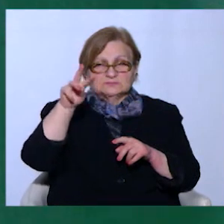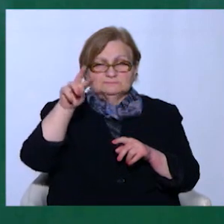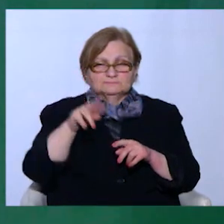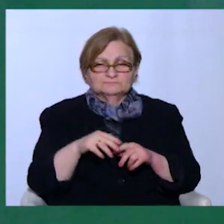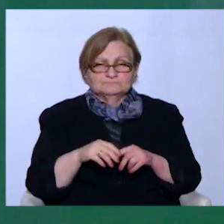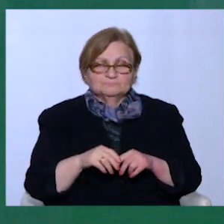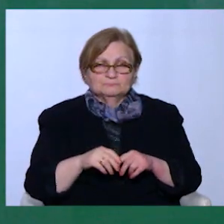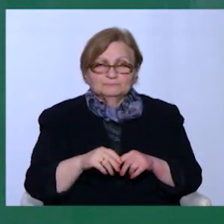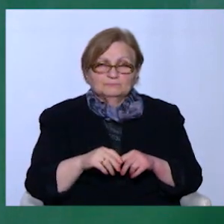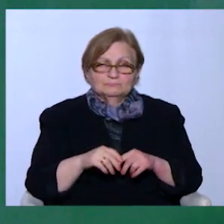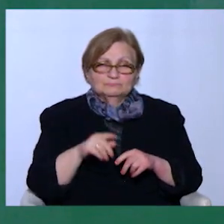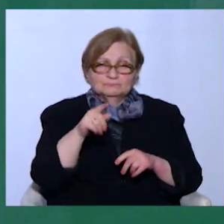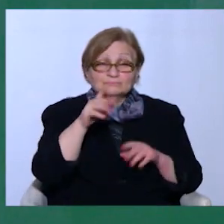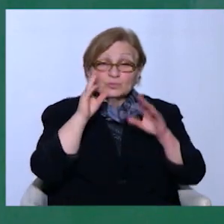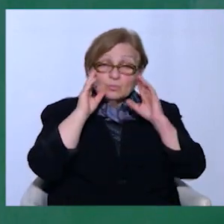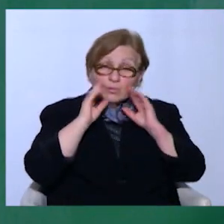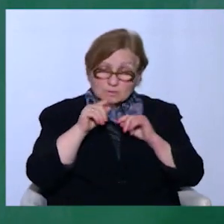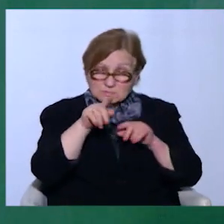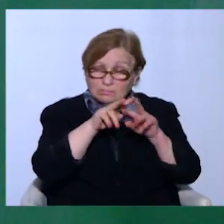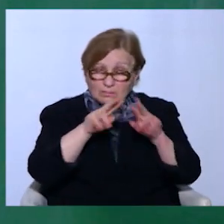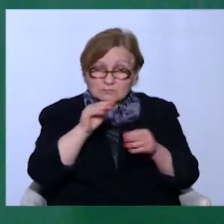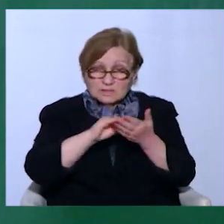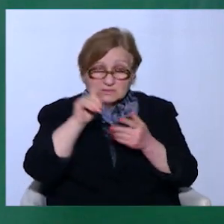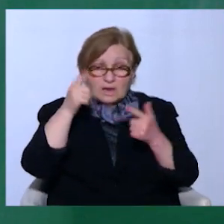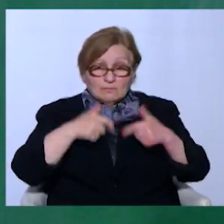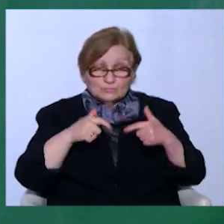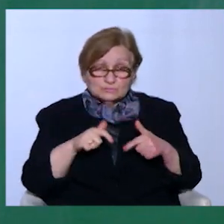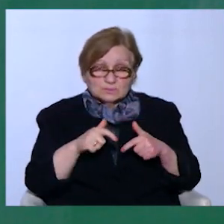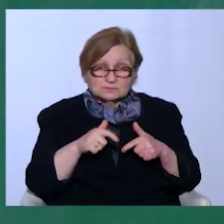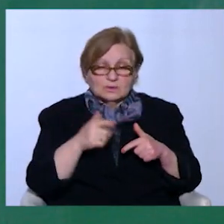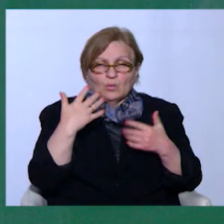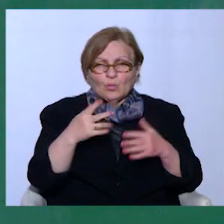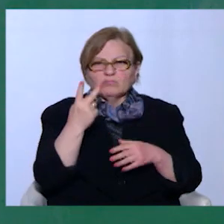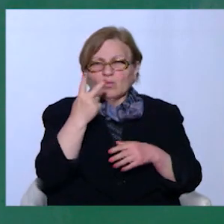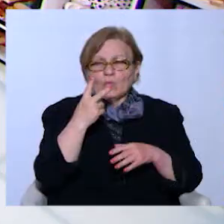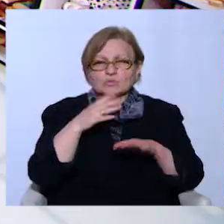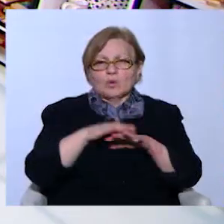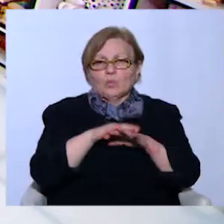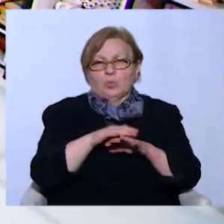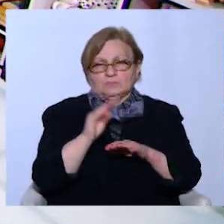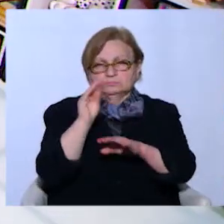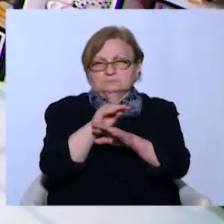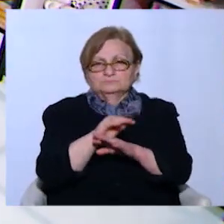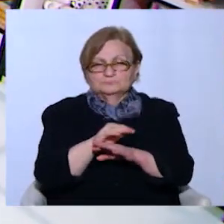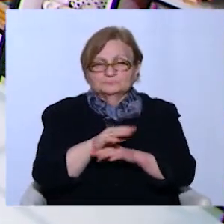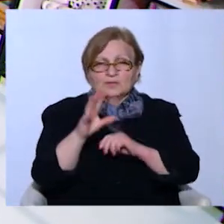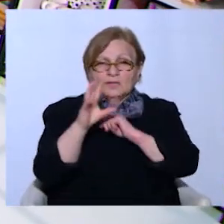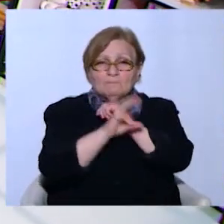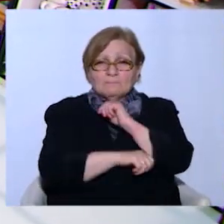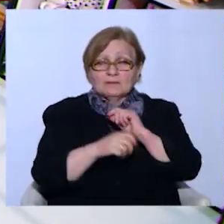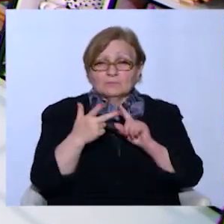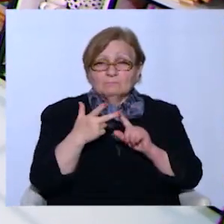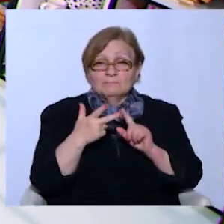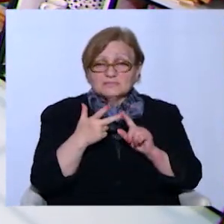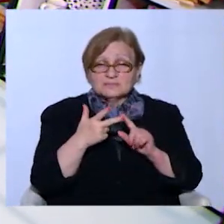აქაც ამის დაწერას თუ მოახერხებდით, უკვე ორი ქულა გარანტირებულად გექნებოდათ. ბოლო მესამე ქულა კიდევ